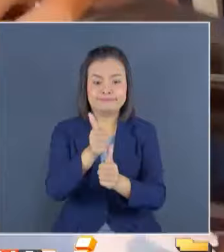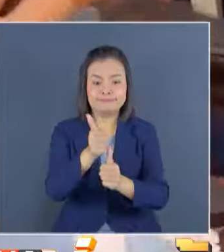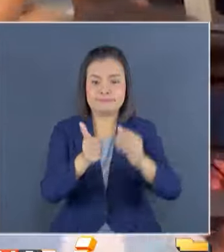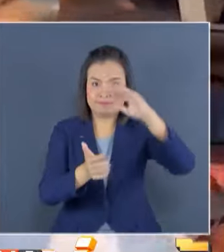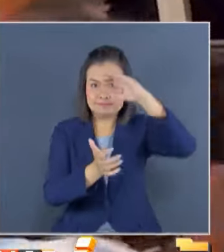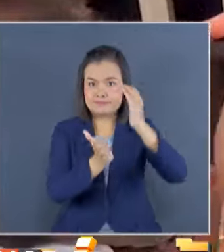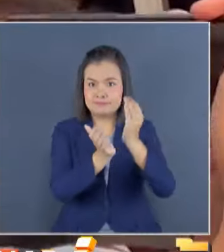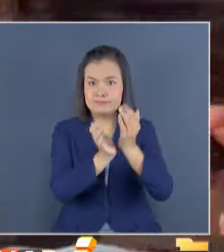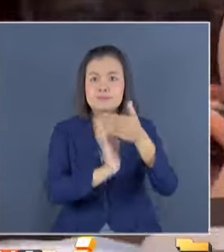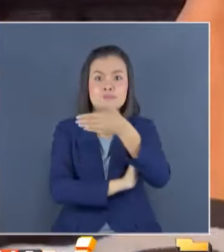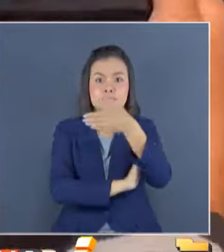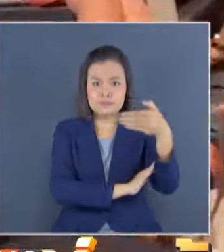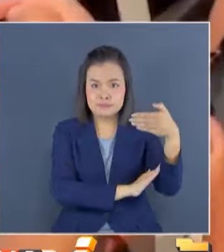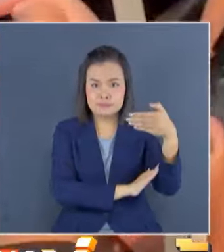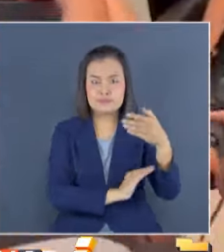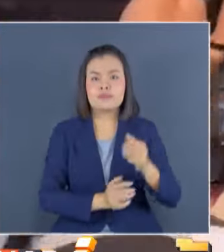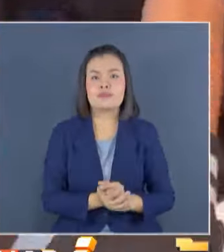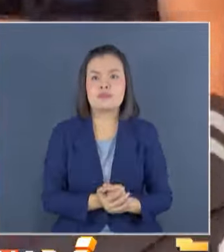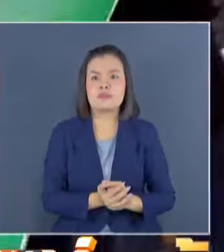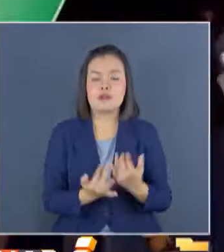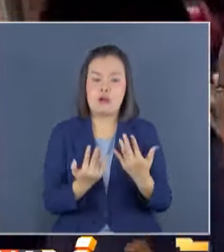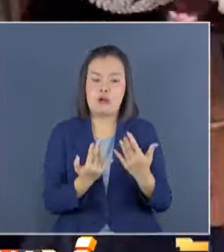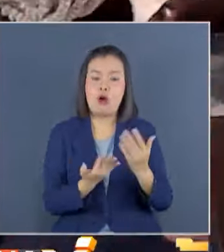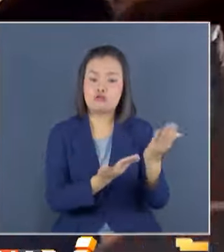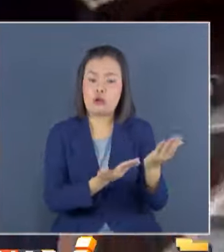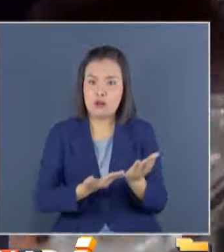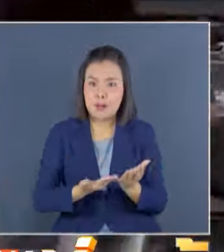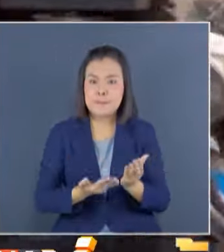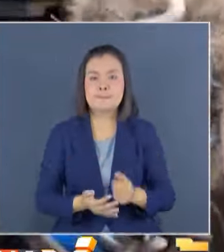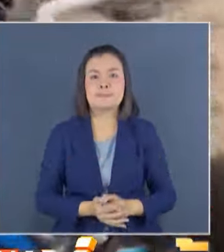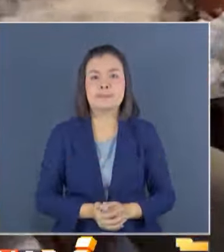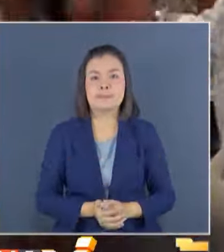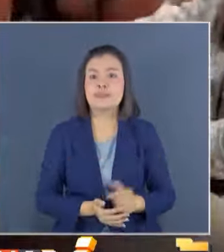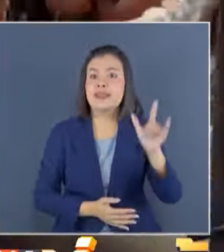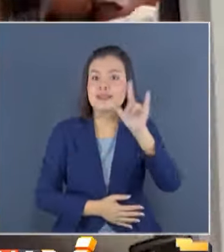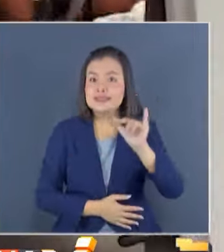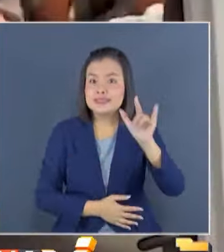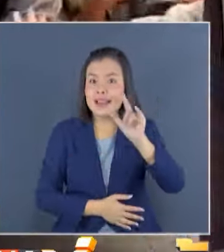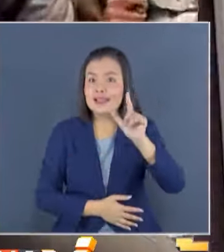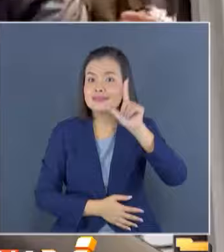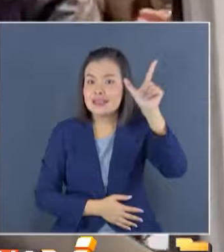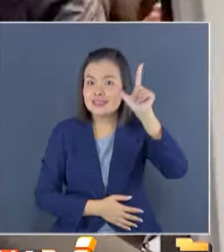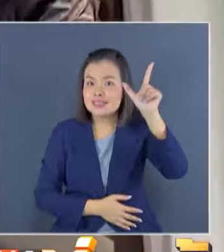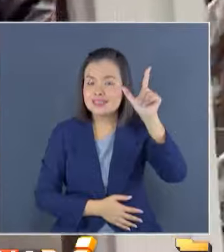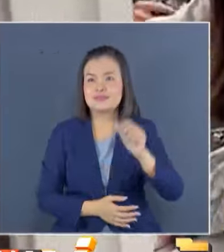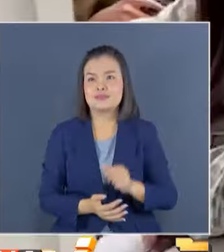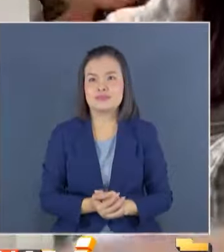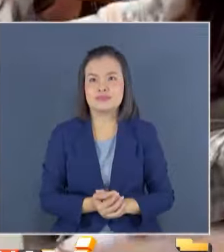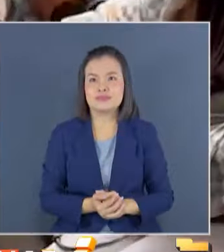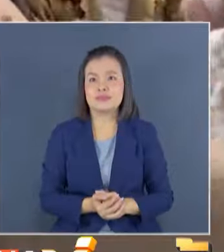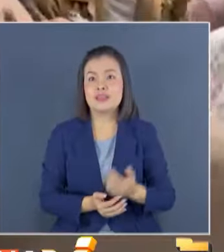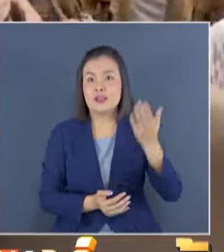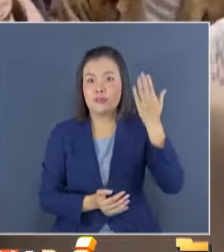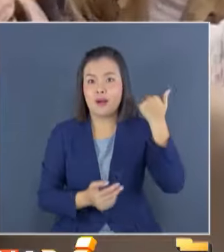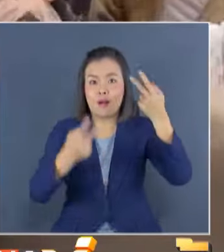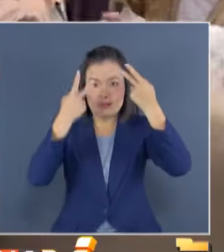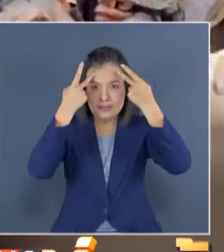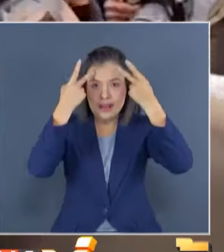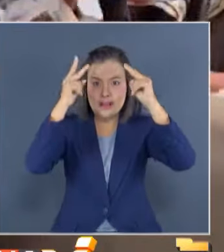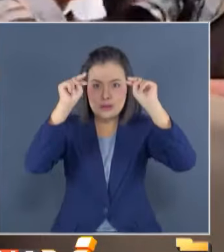ฮะรองผู้จัดการตำรวจแห่งชาติมารอต้อนรับด้วยขณะเดียวกันนะเครือญาติของคุณทักษิณอย่างเช่นคุณสมชายวงศ์สวัสดิ์อดีตนายกรัฐมนต